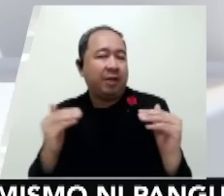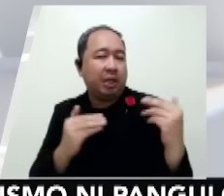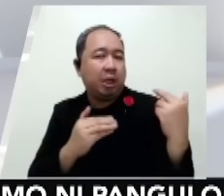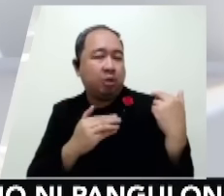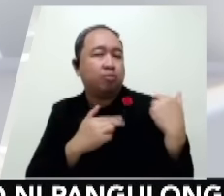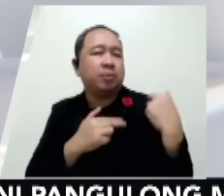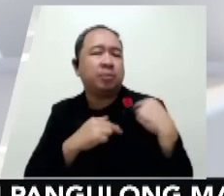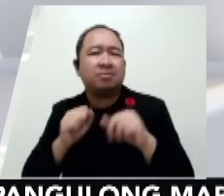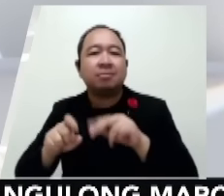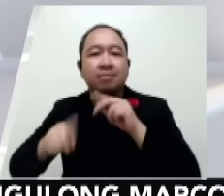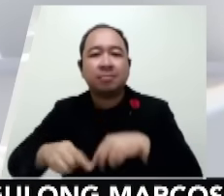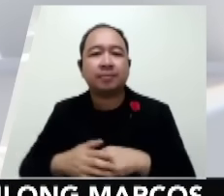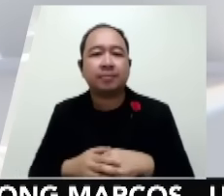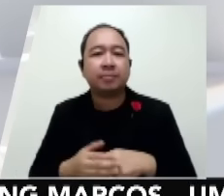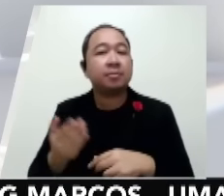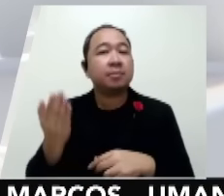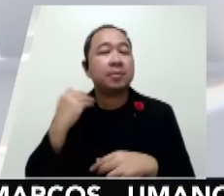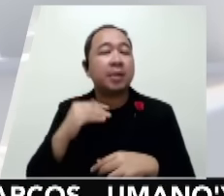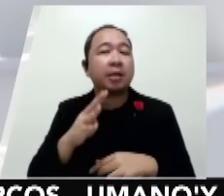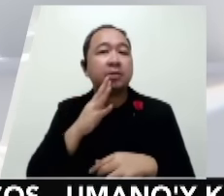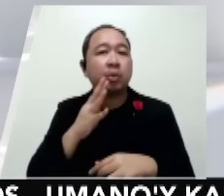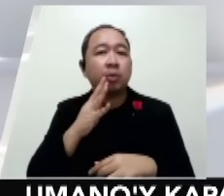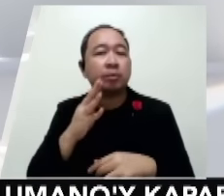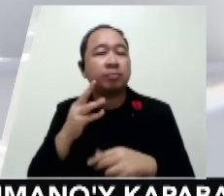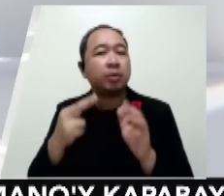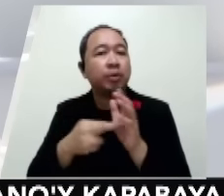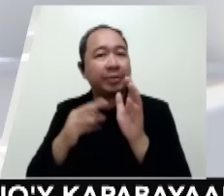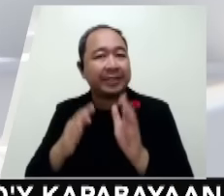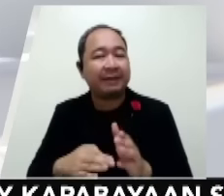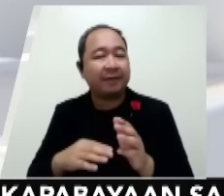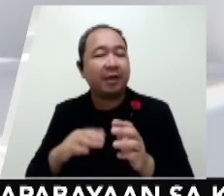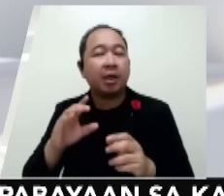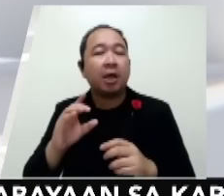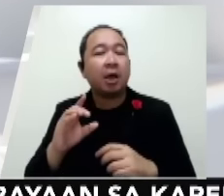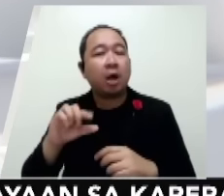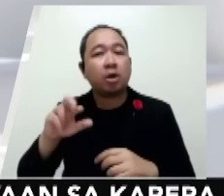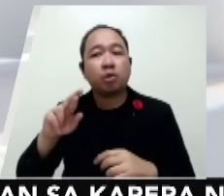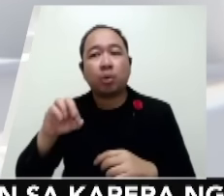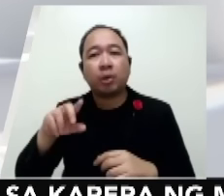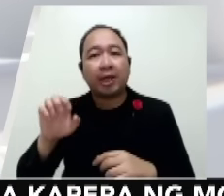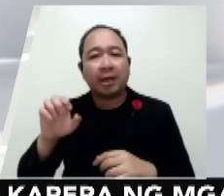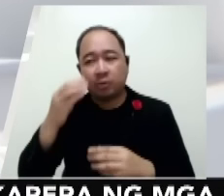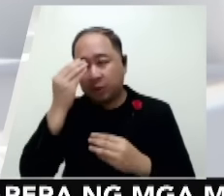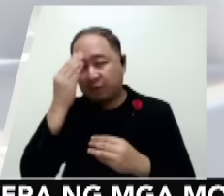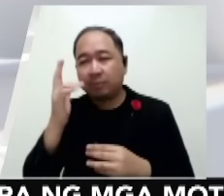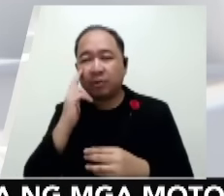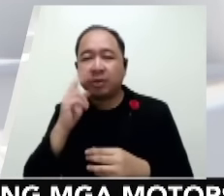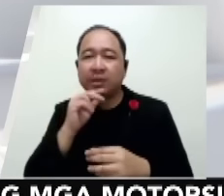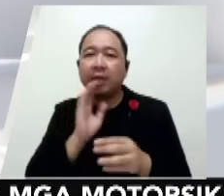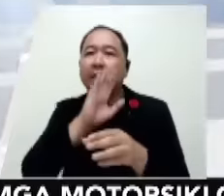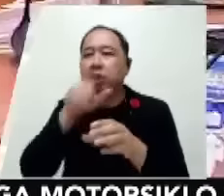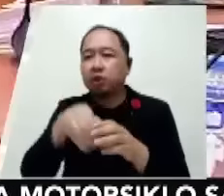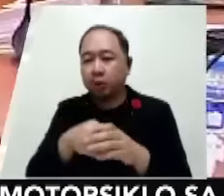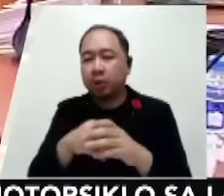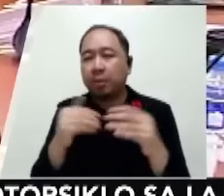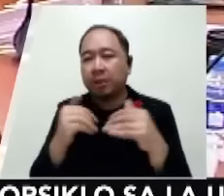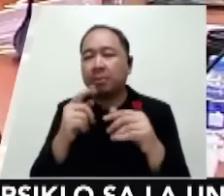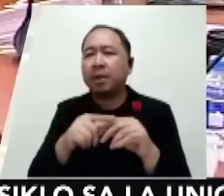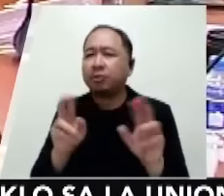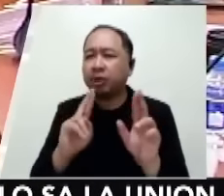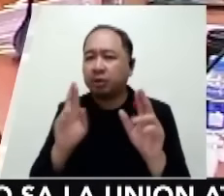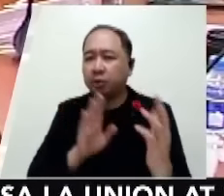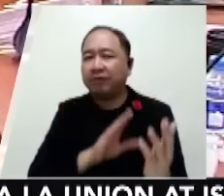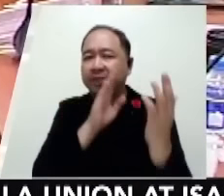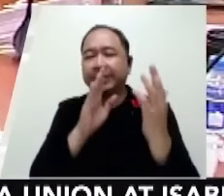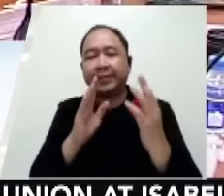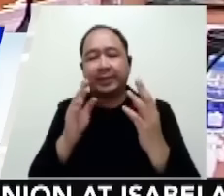presidential spokesperson Harry Roque, nagpasabi na raw si Duterte na hindi siya dadalo sa pagdinig pero handang humarap sa korte. Sa pagdinig ng